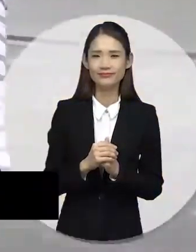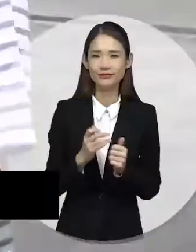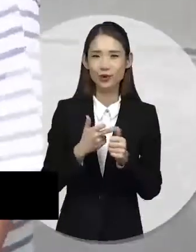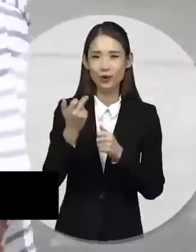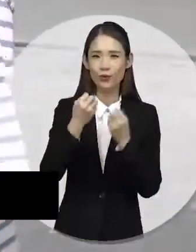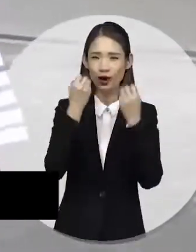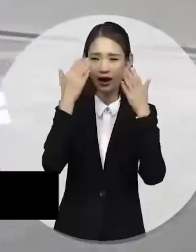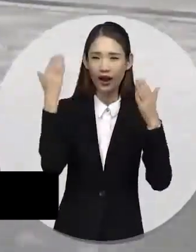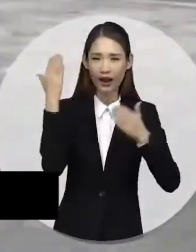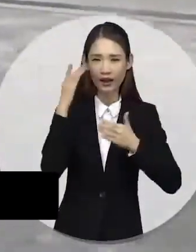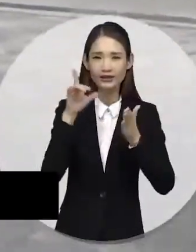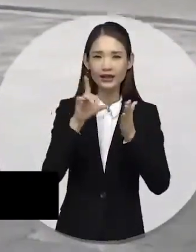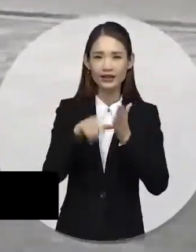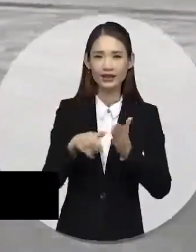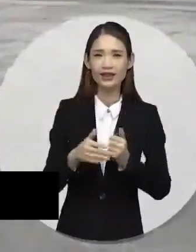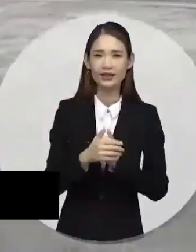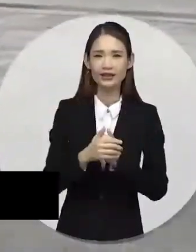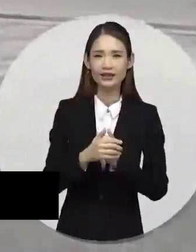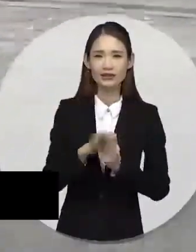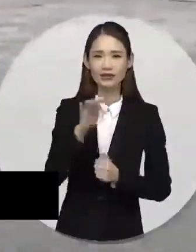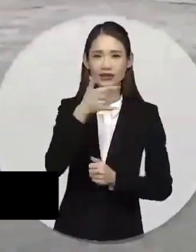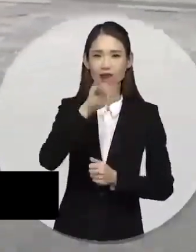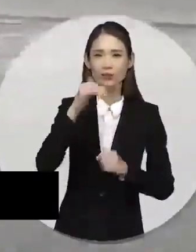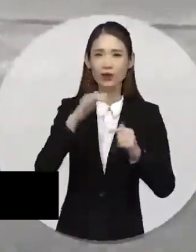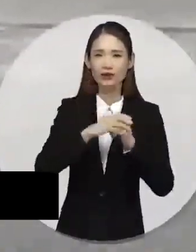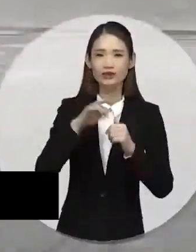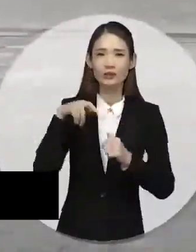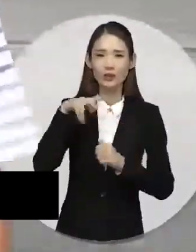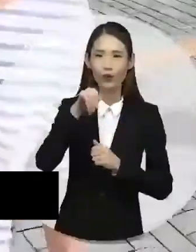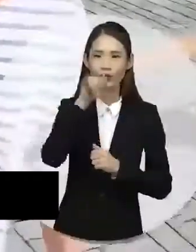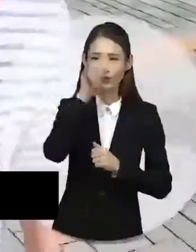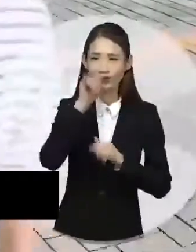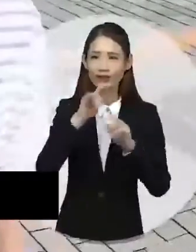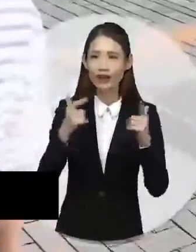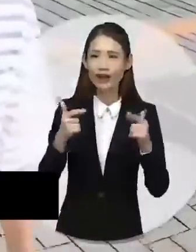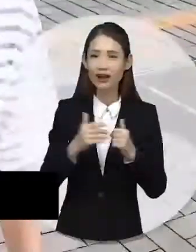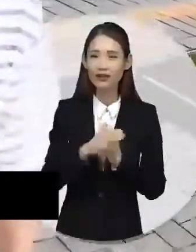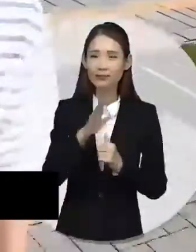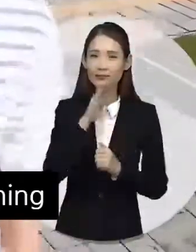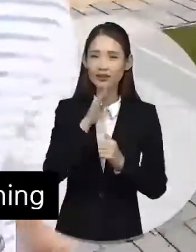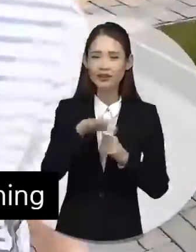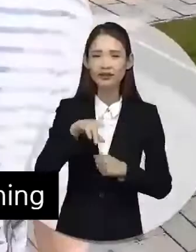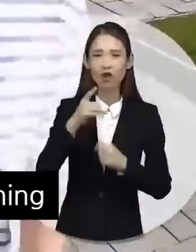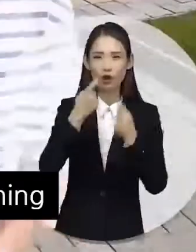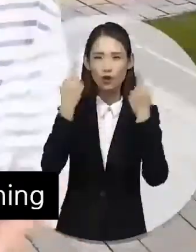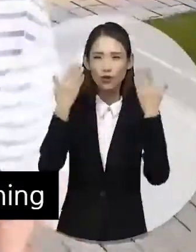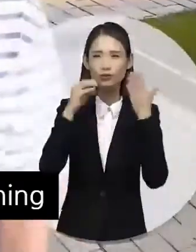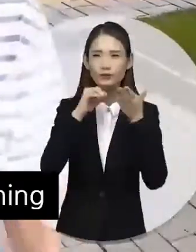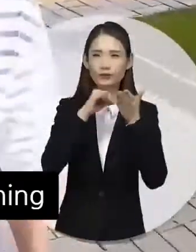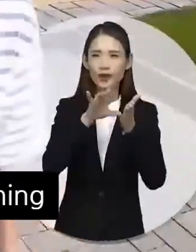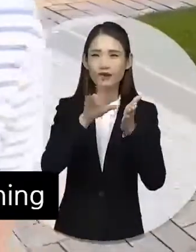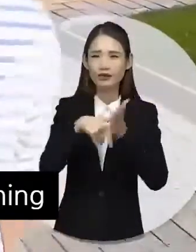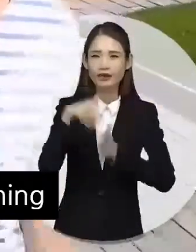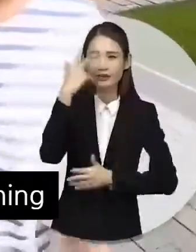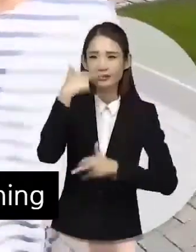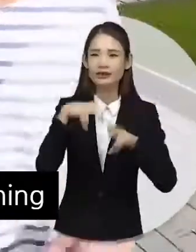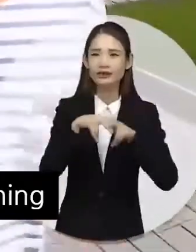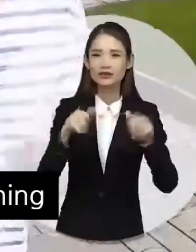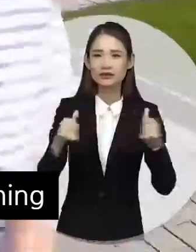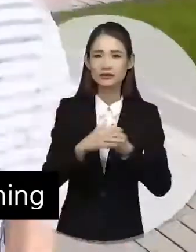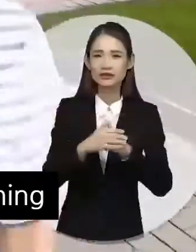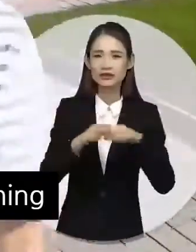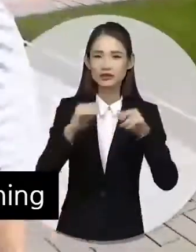오빠 신입생 시절에는 캠퍼스 보행이라는 게 있다고 하지 않았어? 그치. 이제 처음 입학할 때 시각장애인 같은 경우가